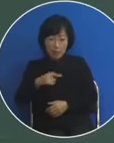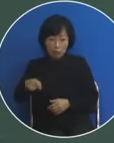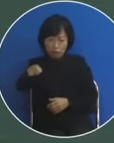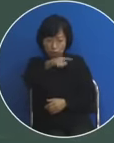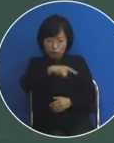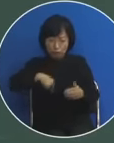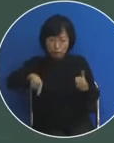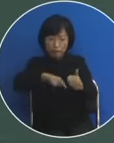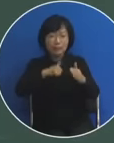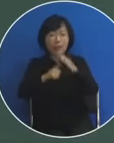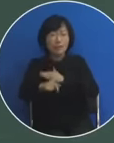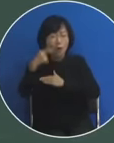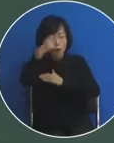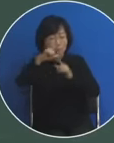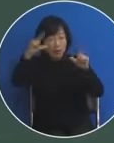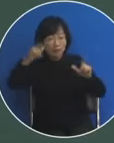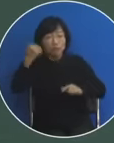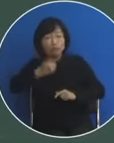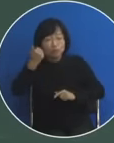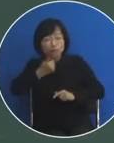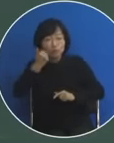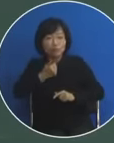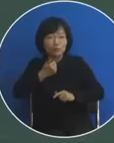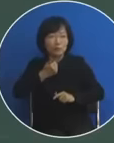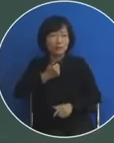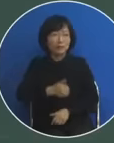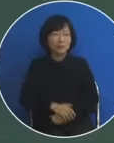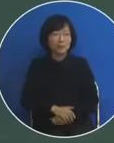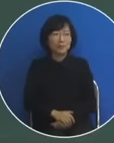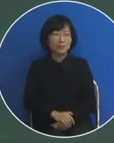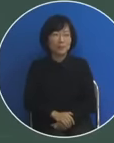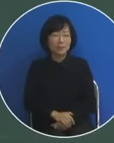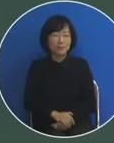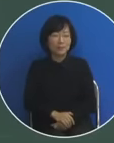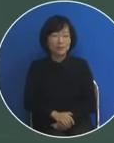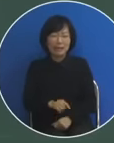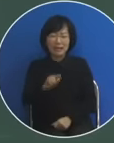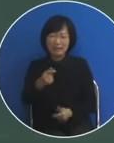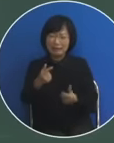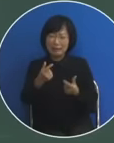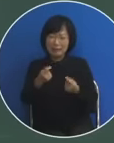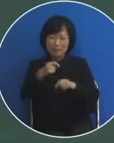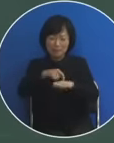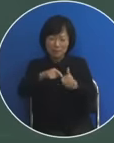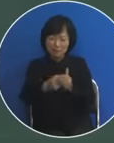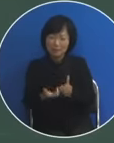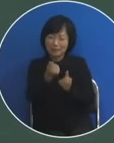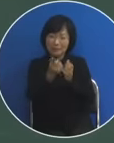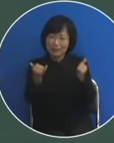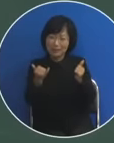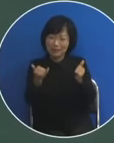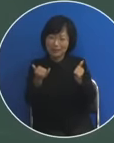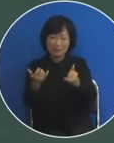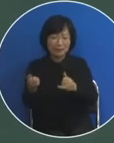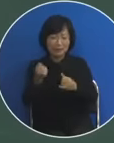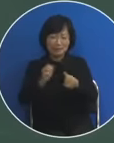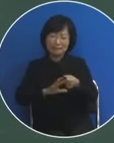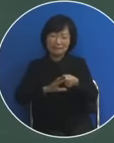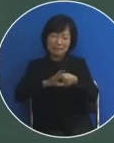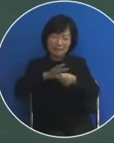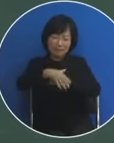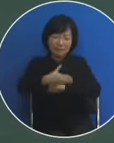이렇게 나온 거예요. That's what they were saying. 이 사람들 가지고는 세계복음 할 수 없죠. And so world evangelization could not be done with these